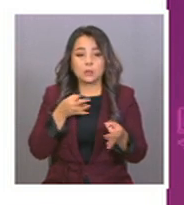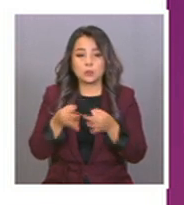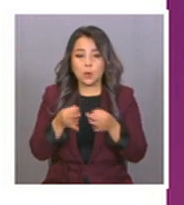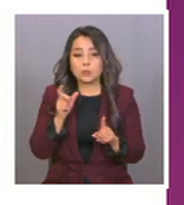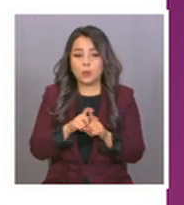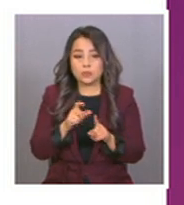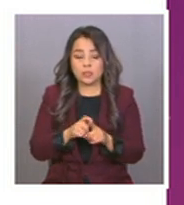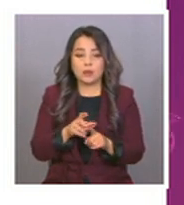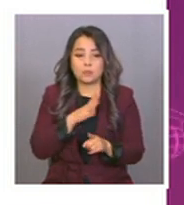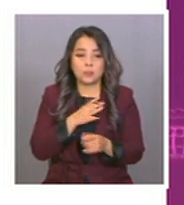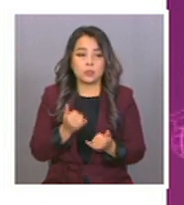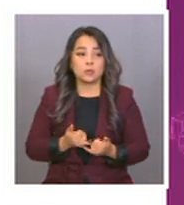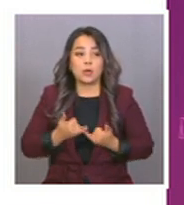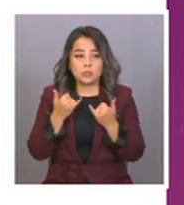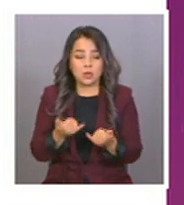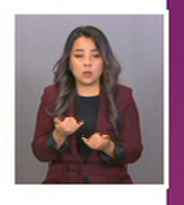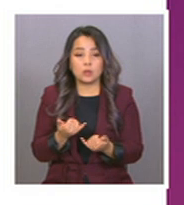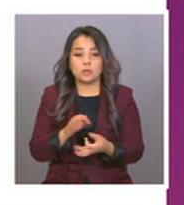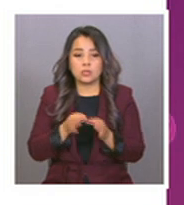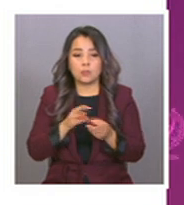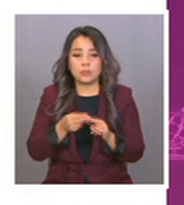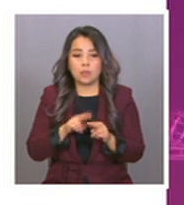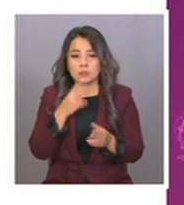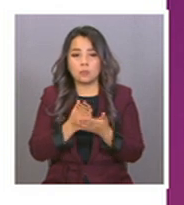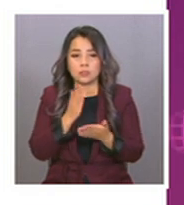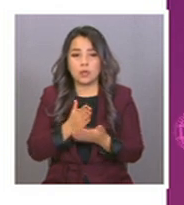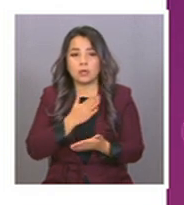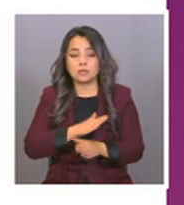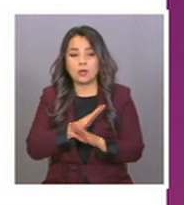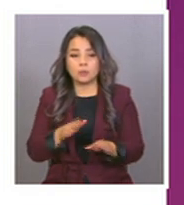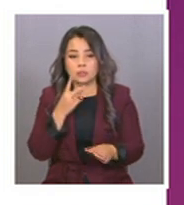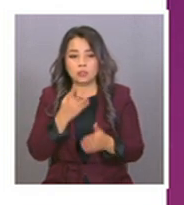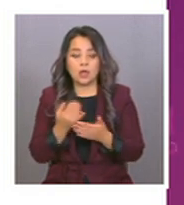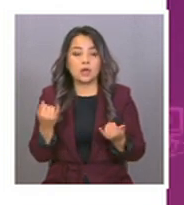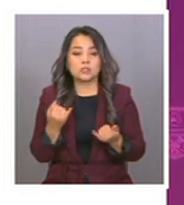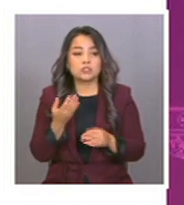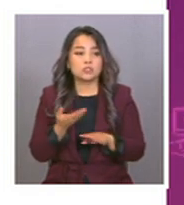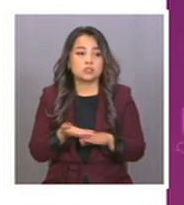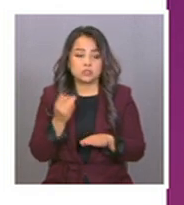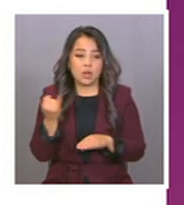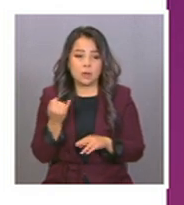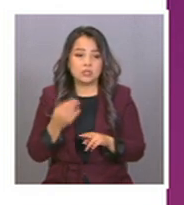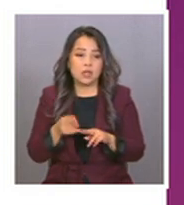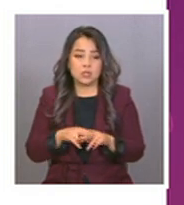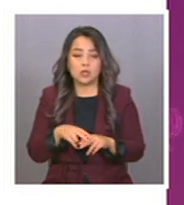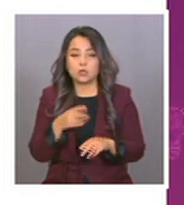қадырын арттырып, құдіретін арттырып тұр. Жағымсыз жаман жүрекке жылуы бар отты деген сөздер